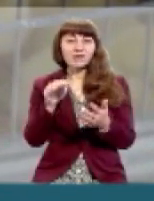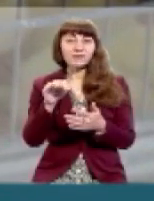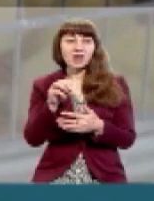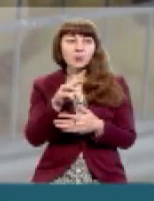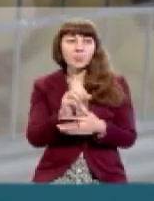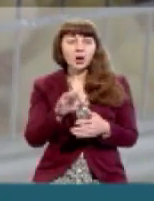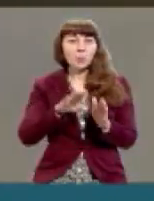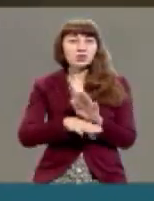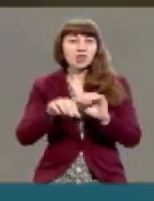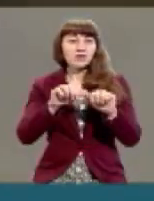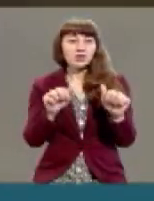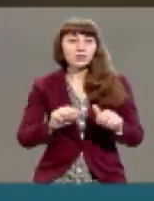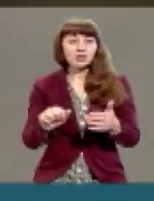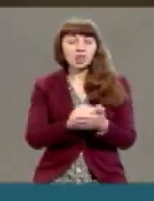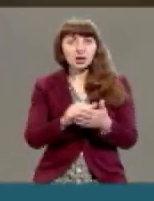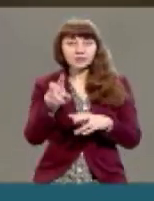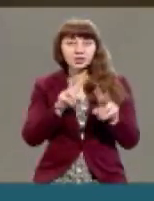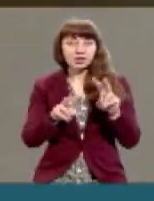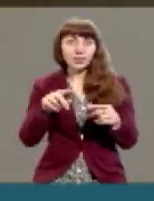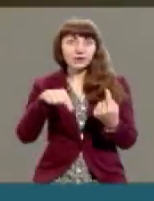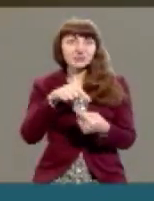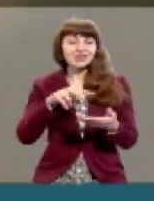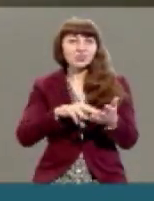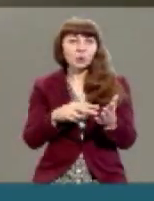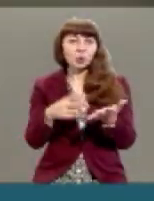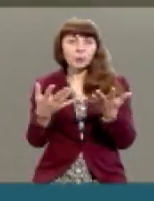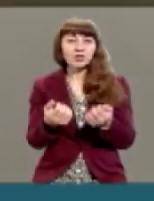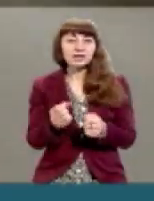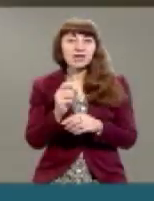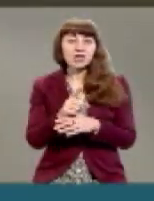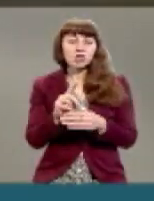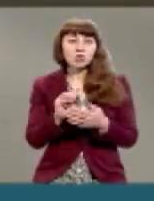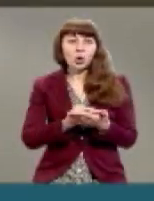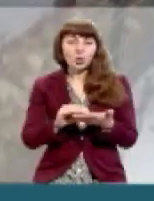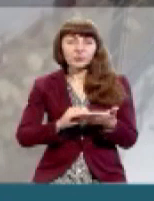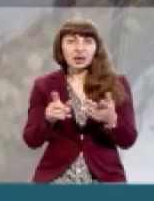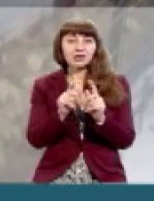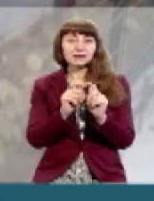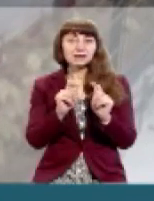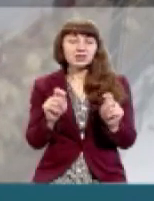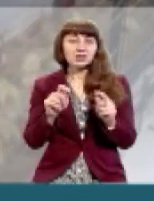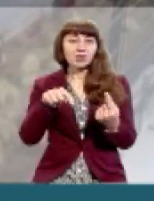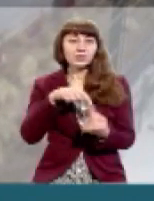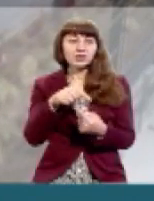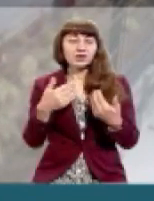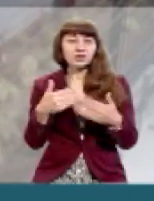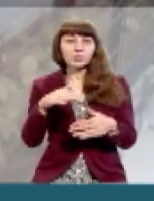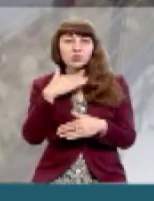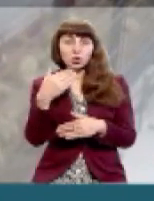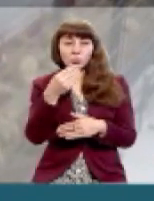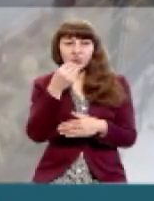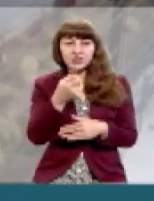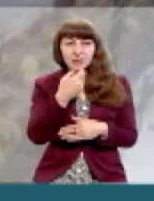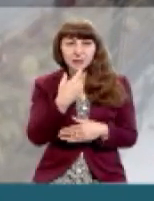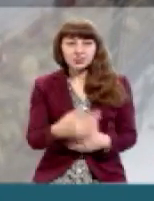после оформления документов рассмотрения бизнес-плана Евгений получил заем для открытия предприятия фабрика занимается выпусками мясной продукции